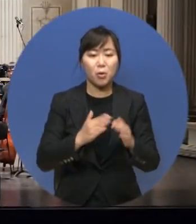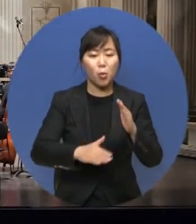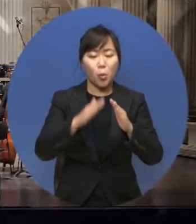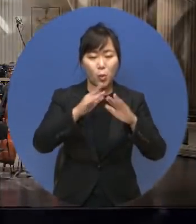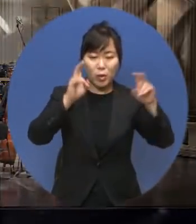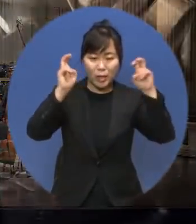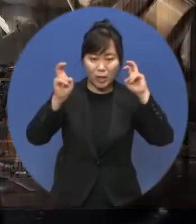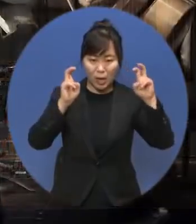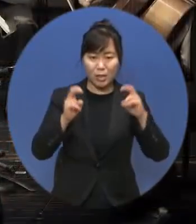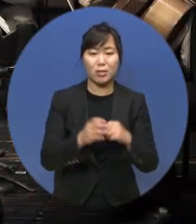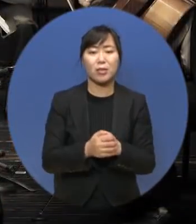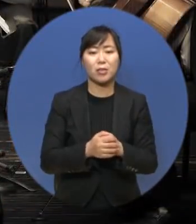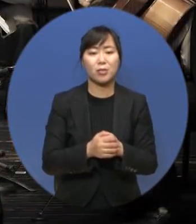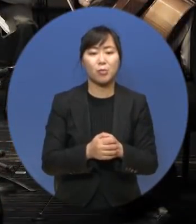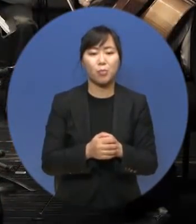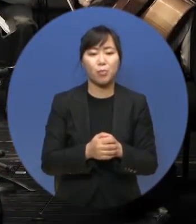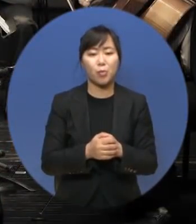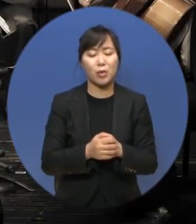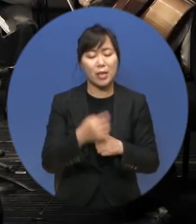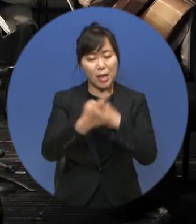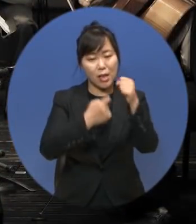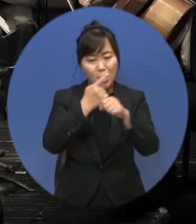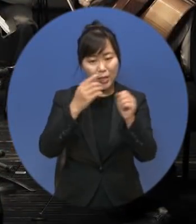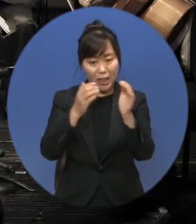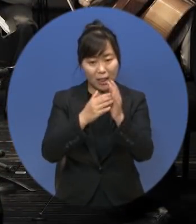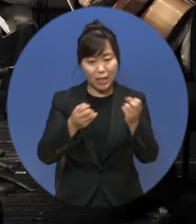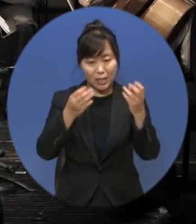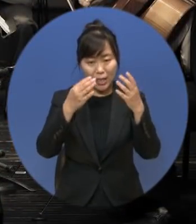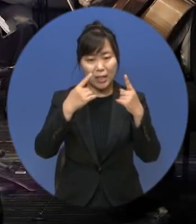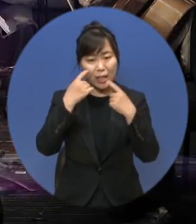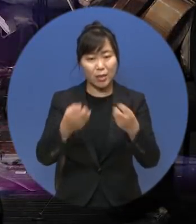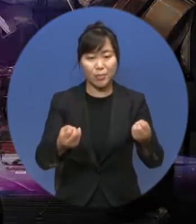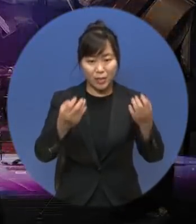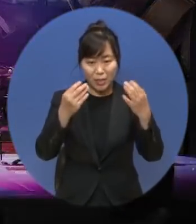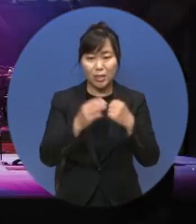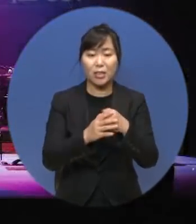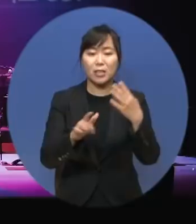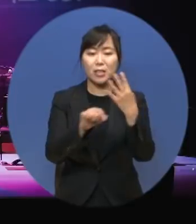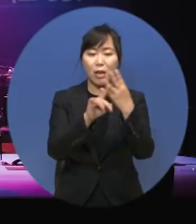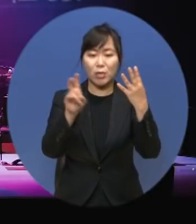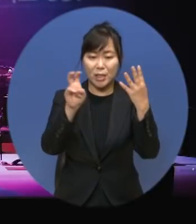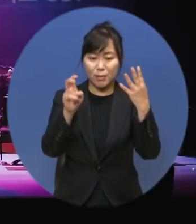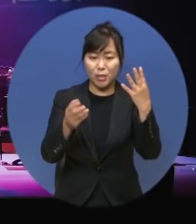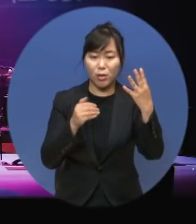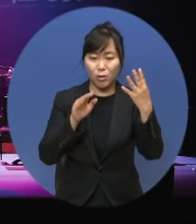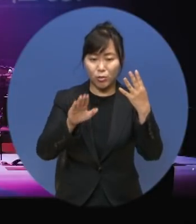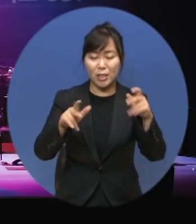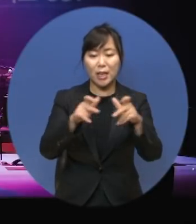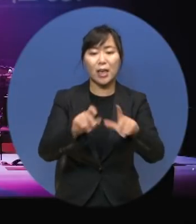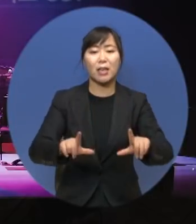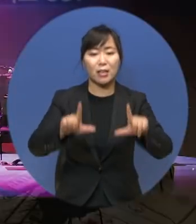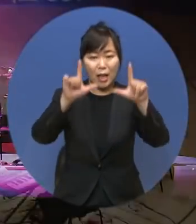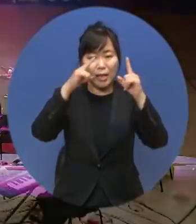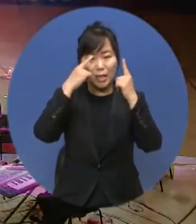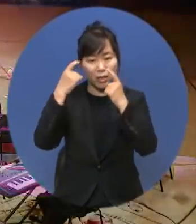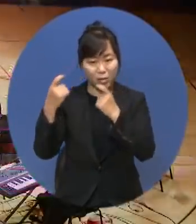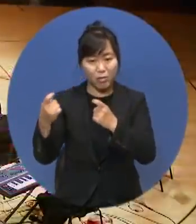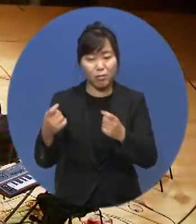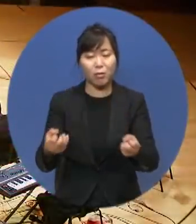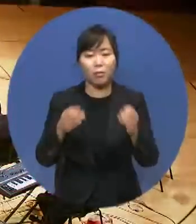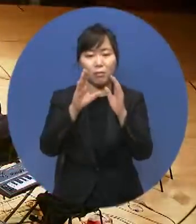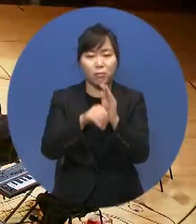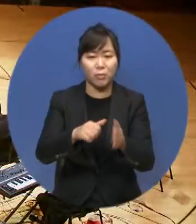공공기관 주로 공공기관의 송년회나 기념식 행사 그리고 저희가 4월 21일 전후로 해서 열리는 장애인의 날 기념